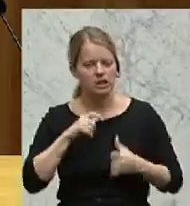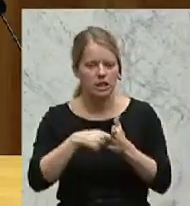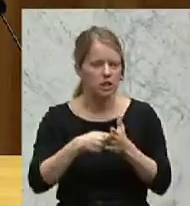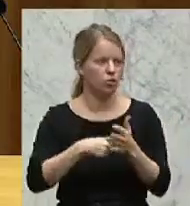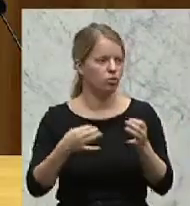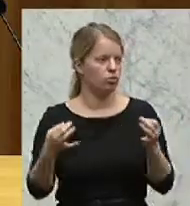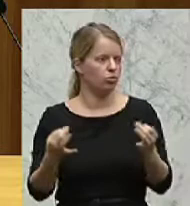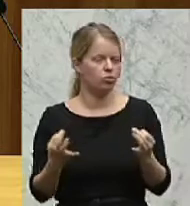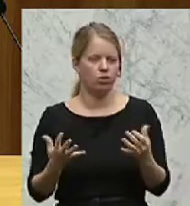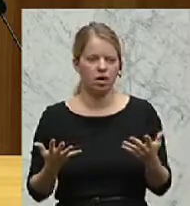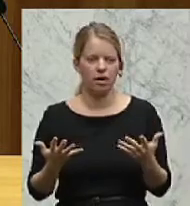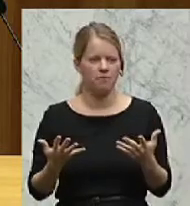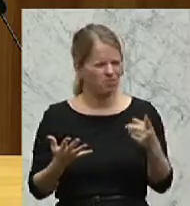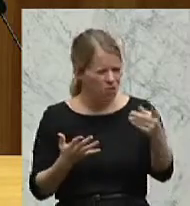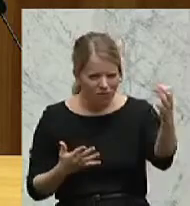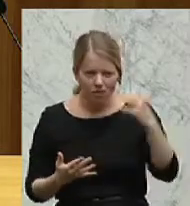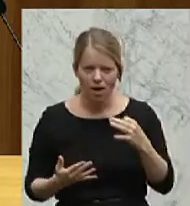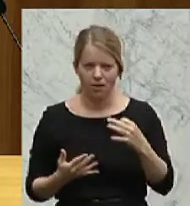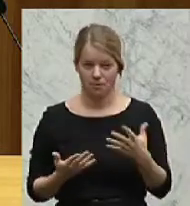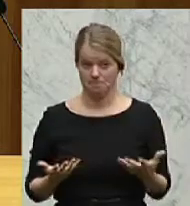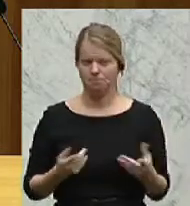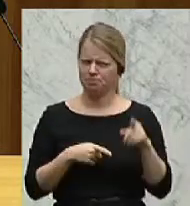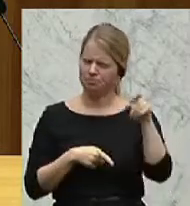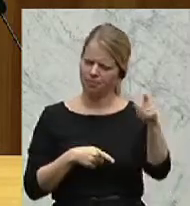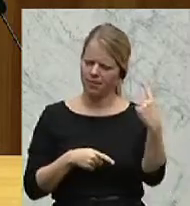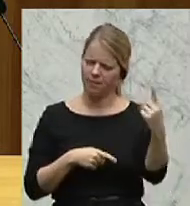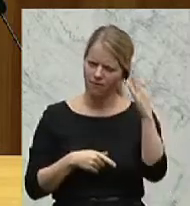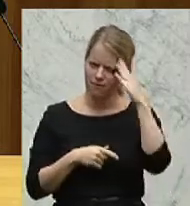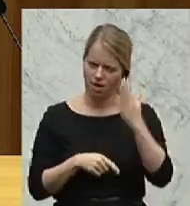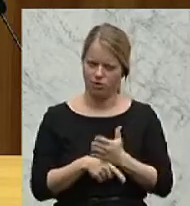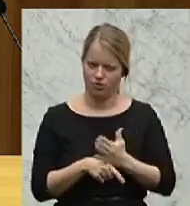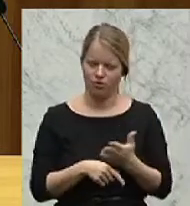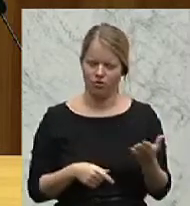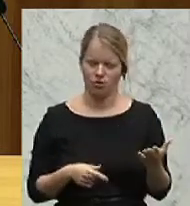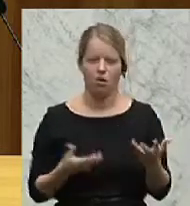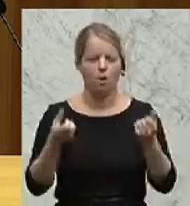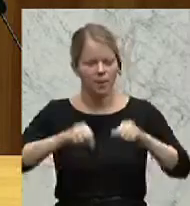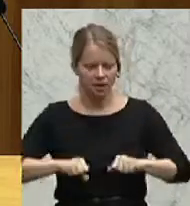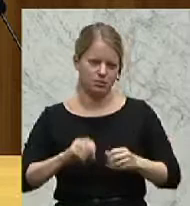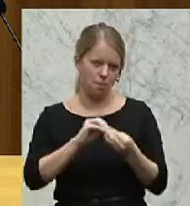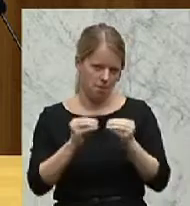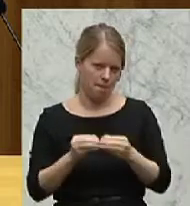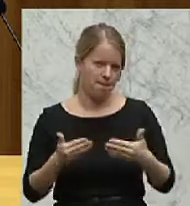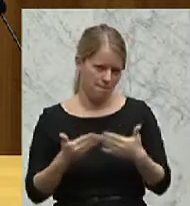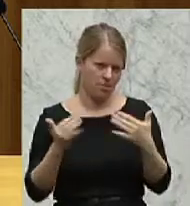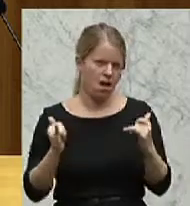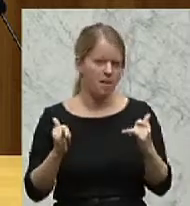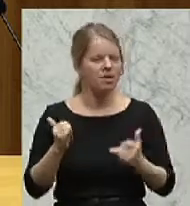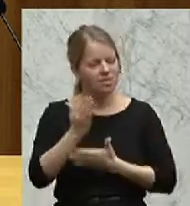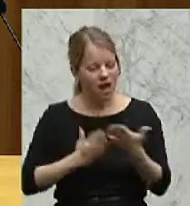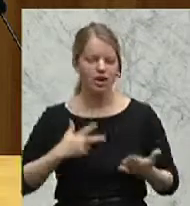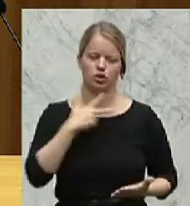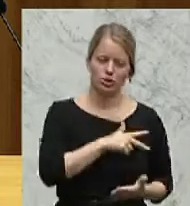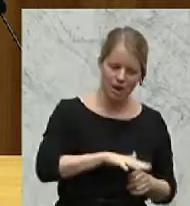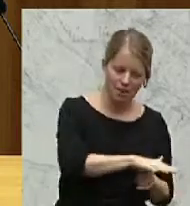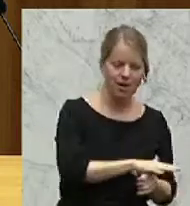die Krankenkassen gefragt. Jetzt wissen Sie schon, und das ist natürlich eine Kompetenzproblematik, aber ein Teil liegt nun mal im Sozialbereich und ein